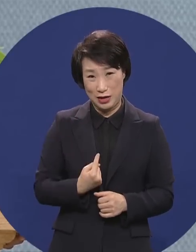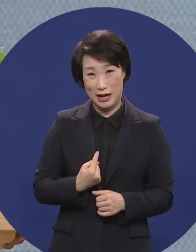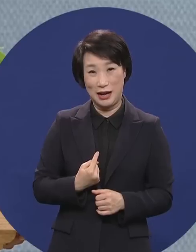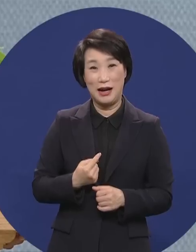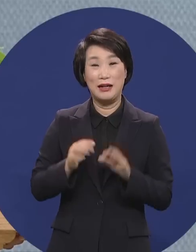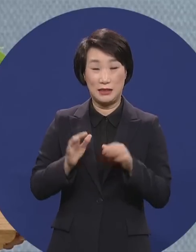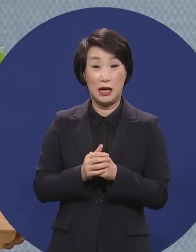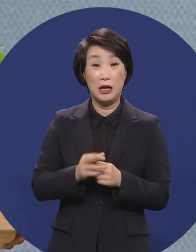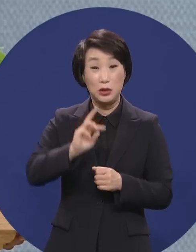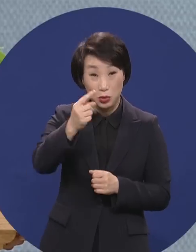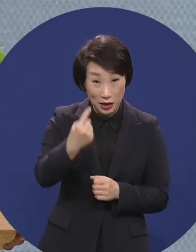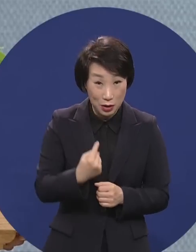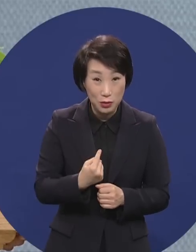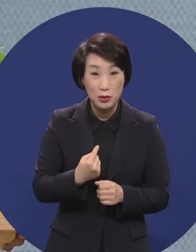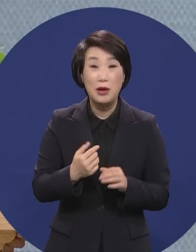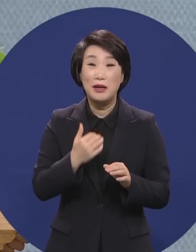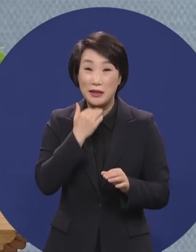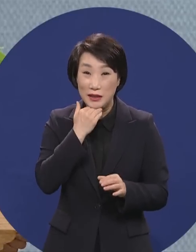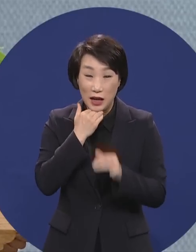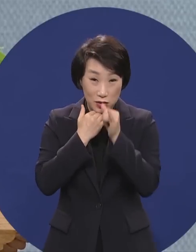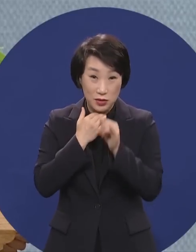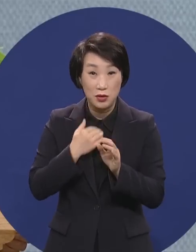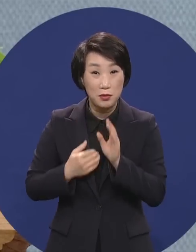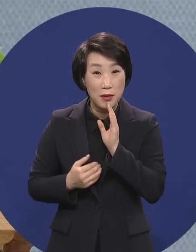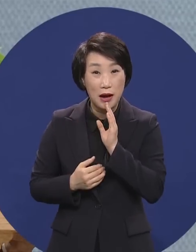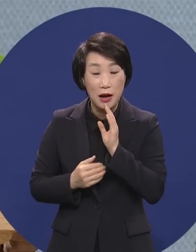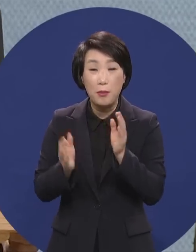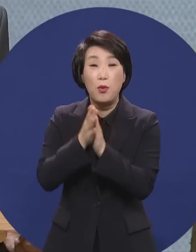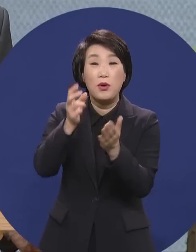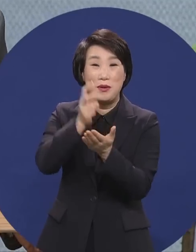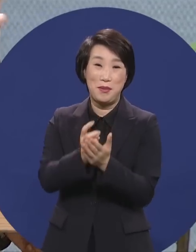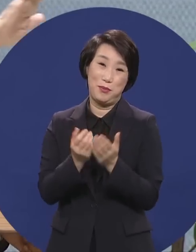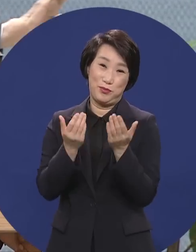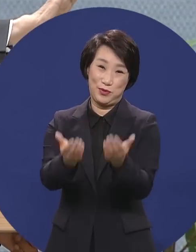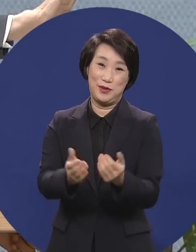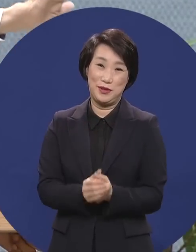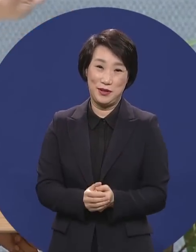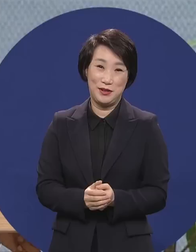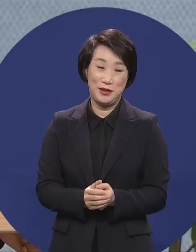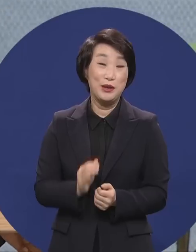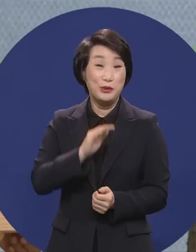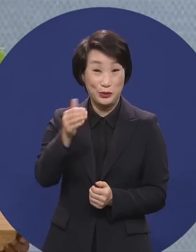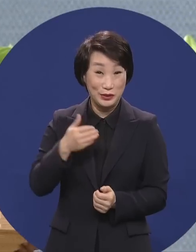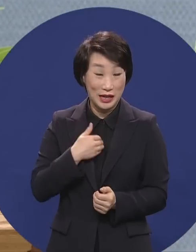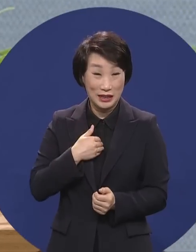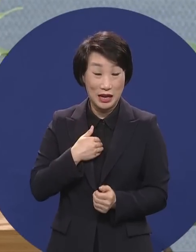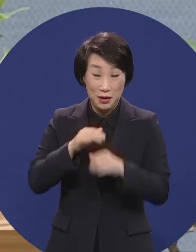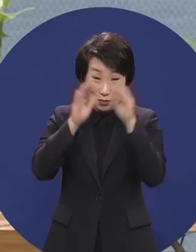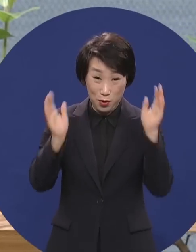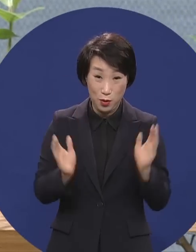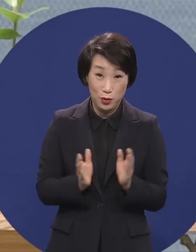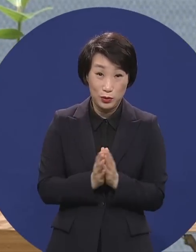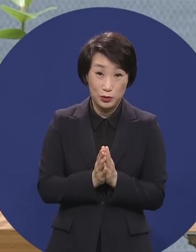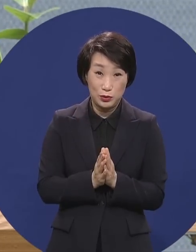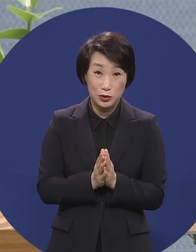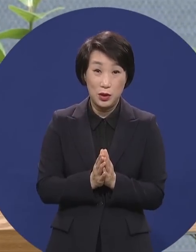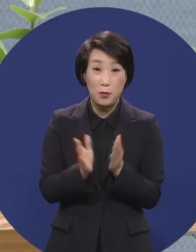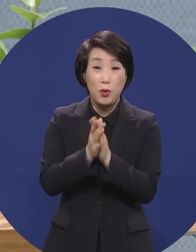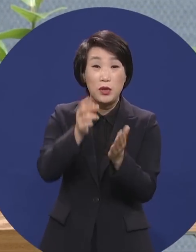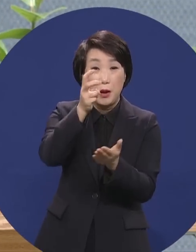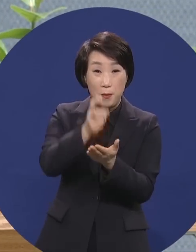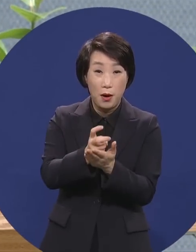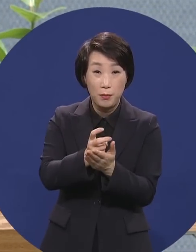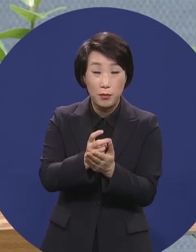하시고 돌아오게 하게 하시려고 율법을 보내서 우리 인간들이 다 율법